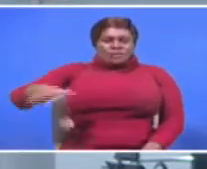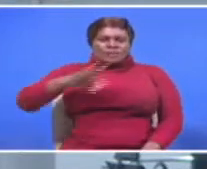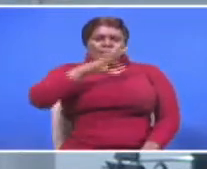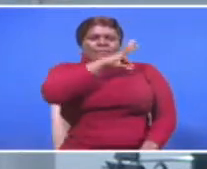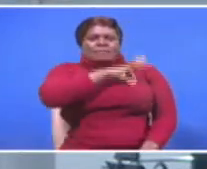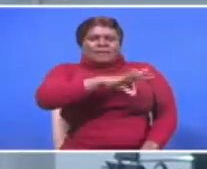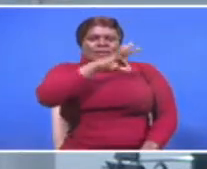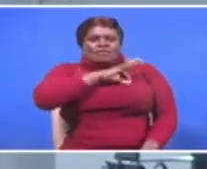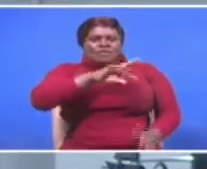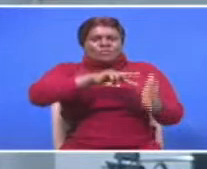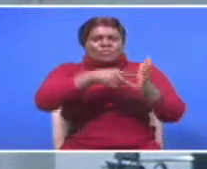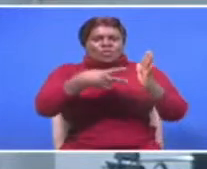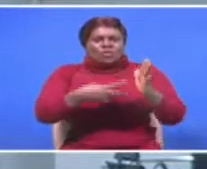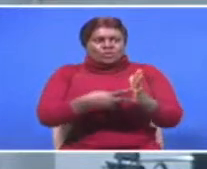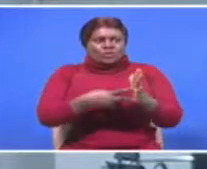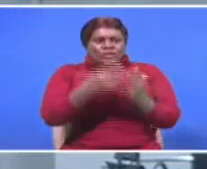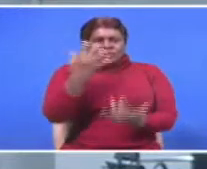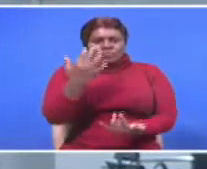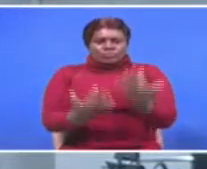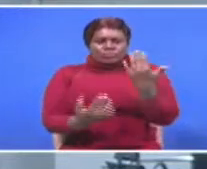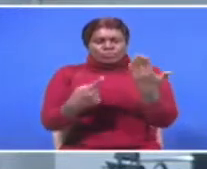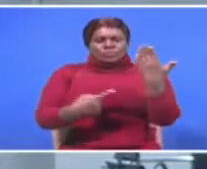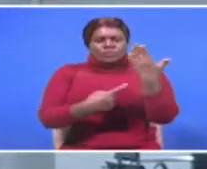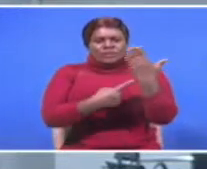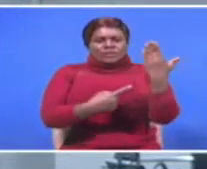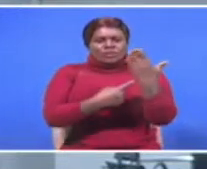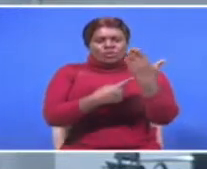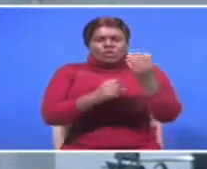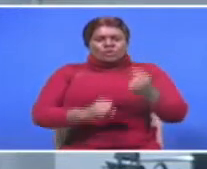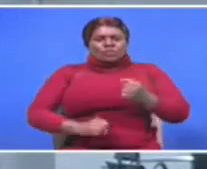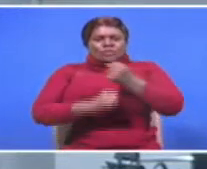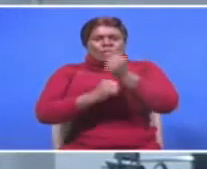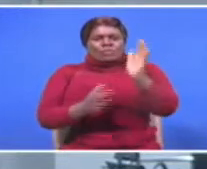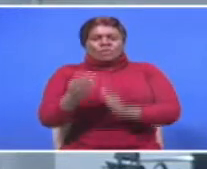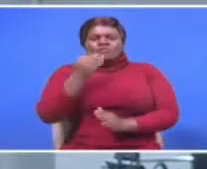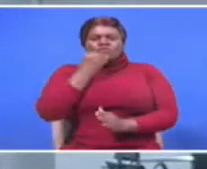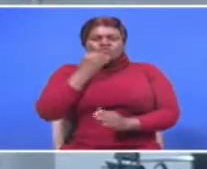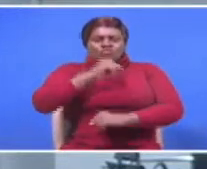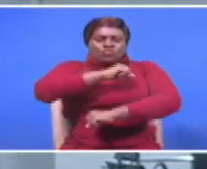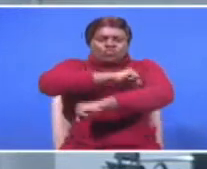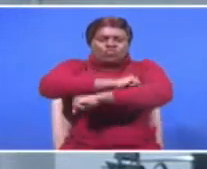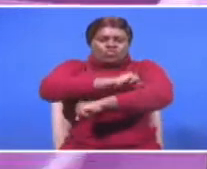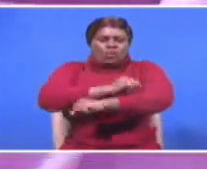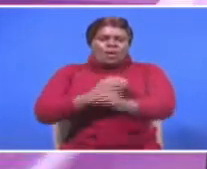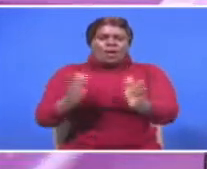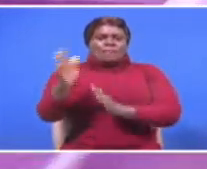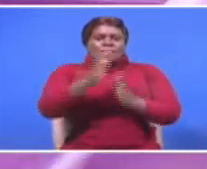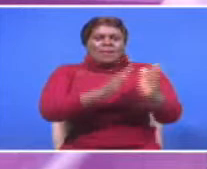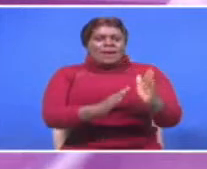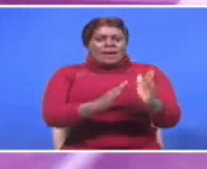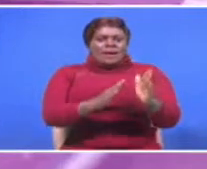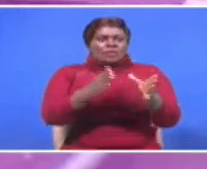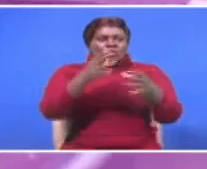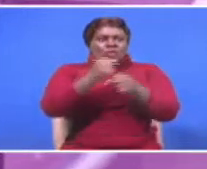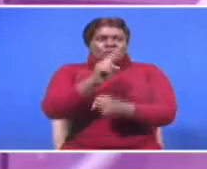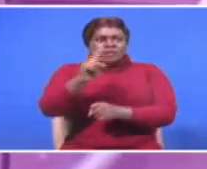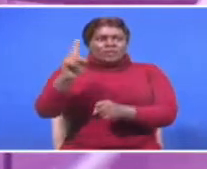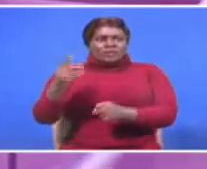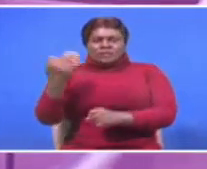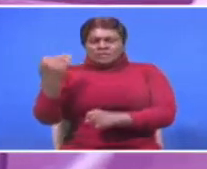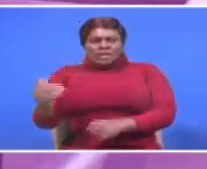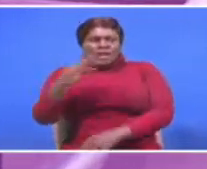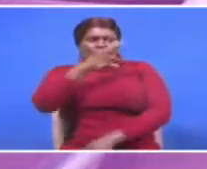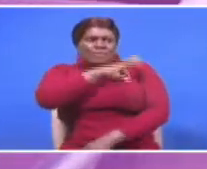umefaidi kutokana na mradi wa jikoni ya kisasa ili kupiga jeki mpango wa Lishe Shuleni. Mpango huo wa shirika la kila mtoto afaidike